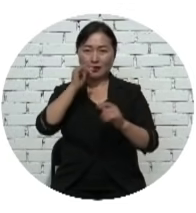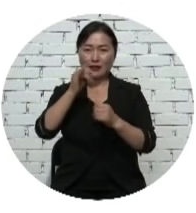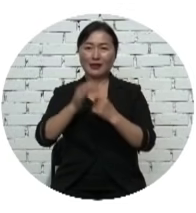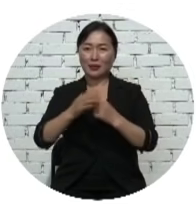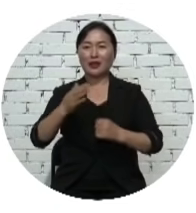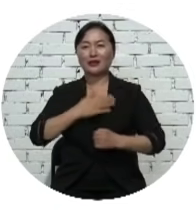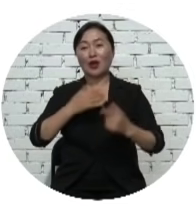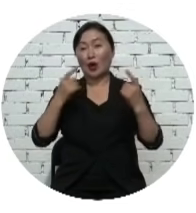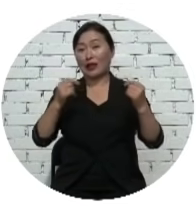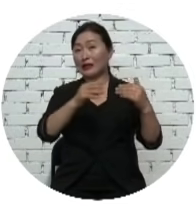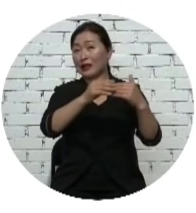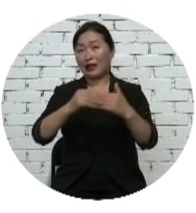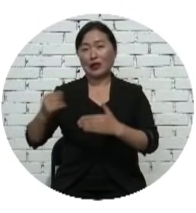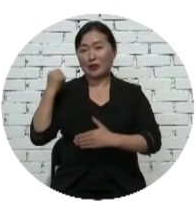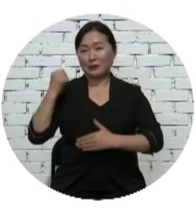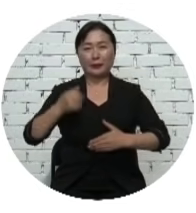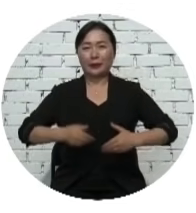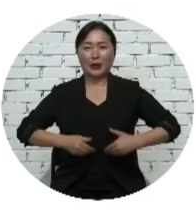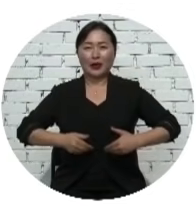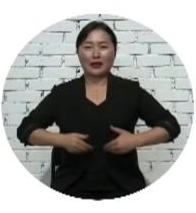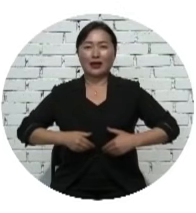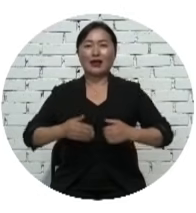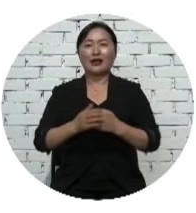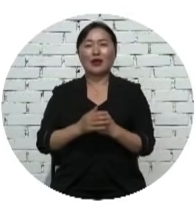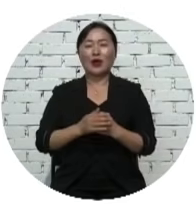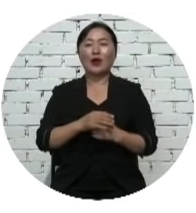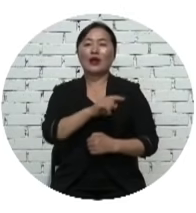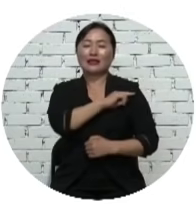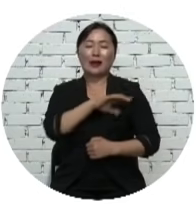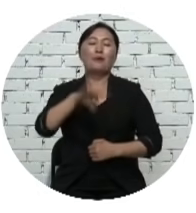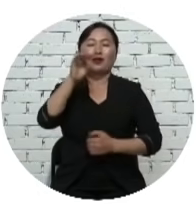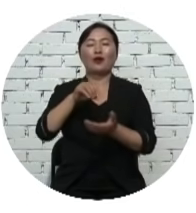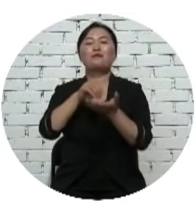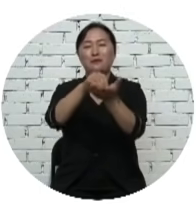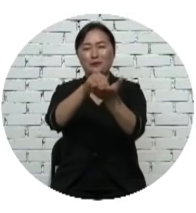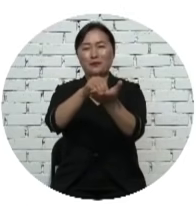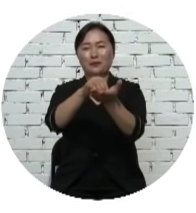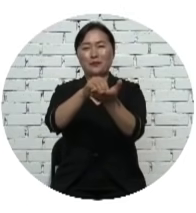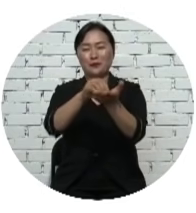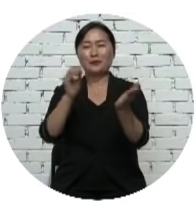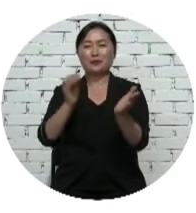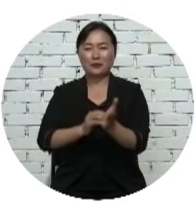그래도 저 같은 리더십이 필요하겠다 해서 우리 당에 제일 먼저 등록하고